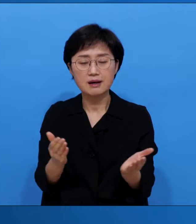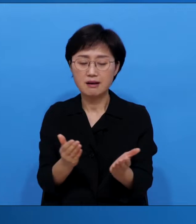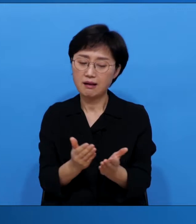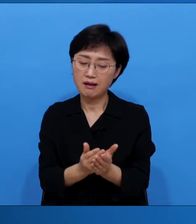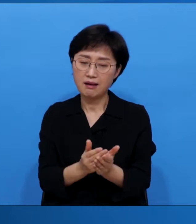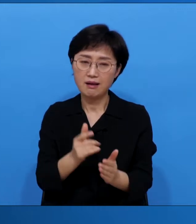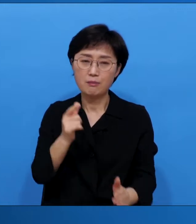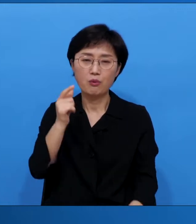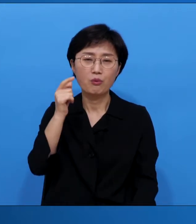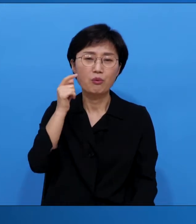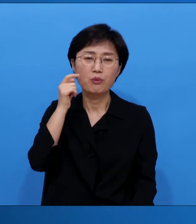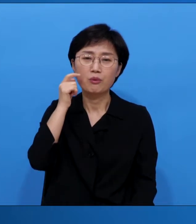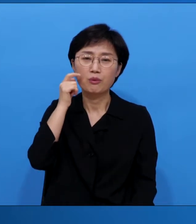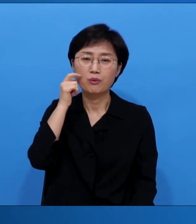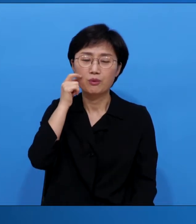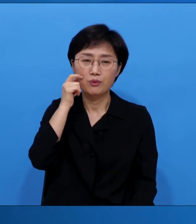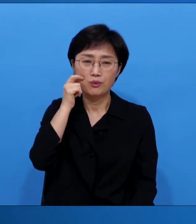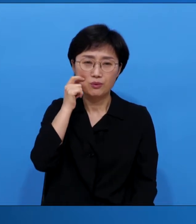증량다